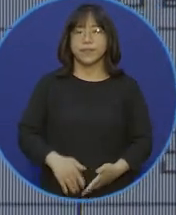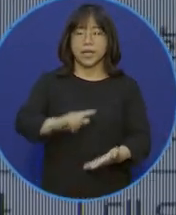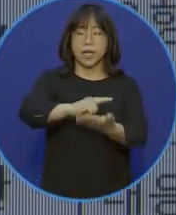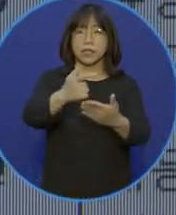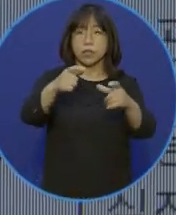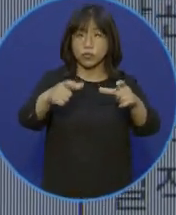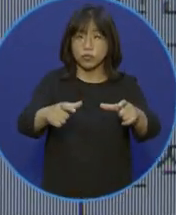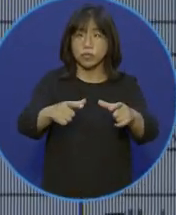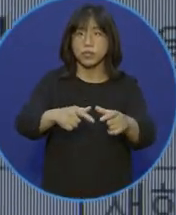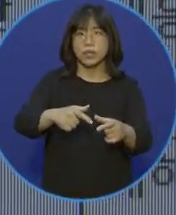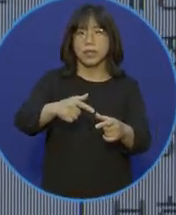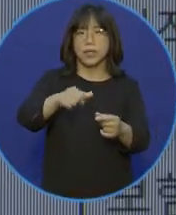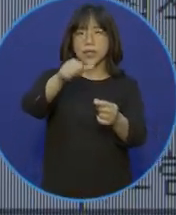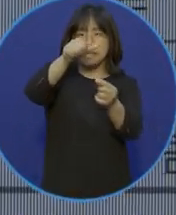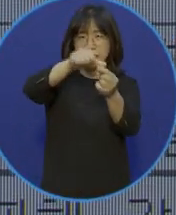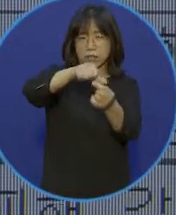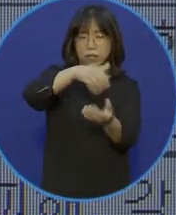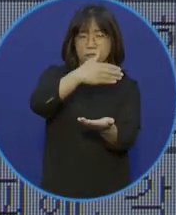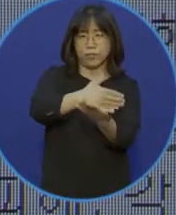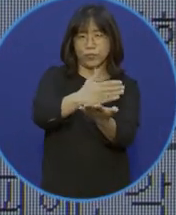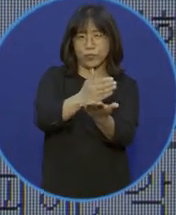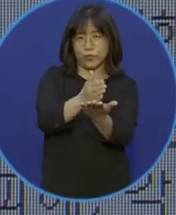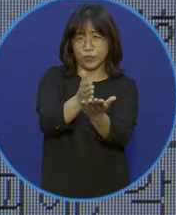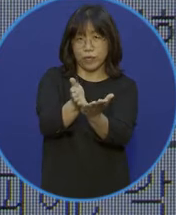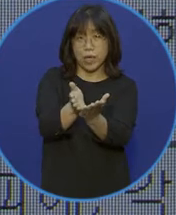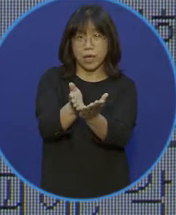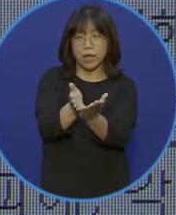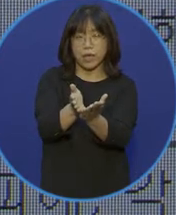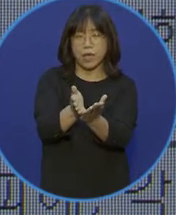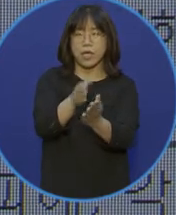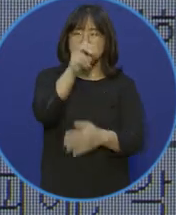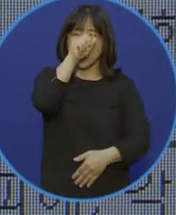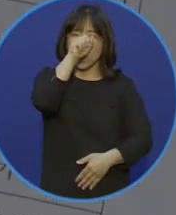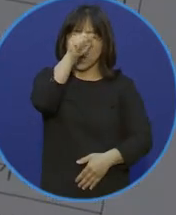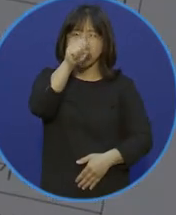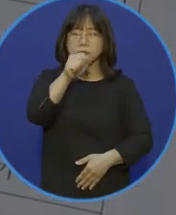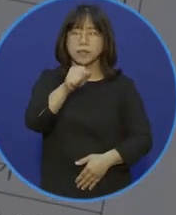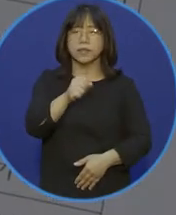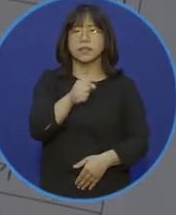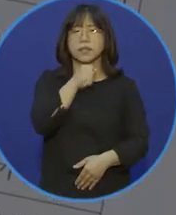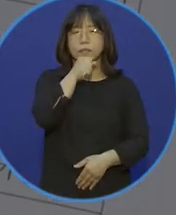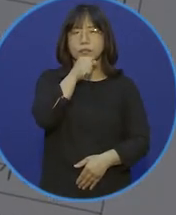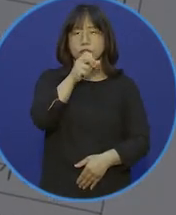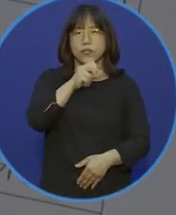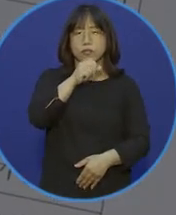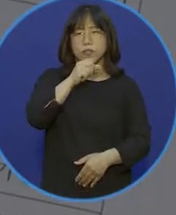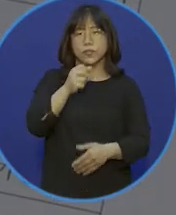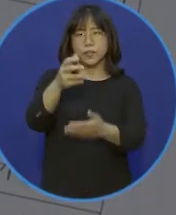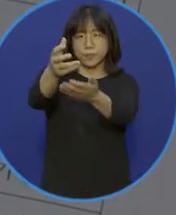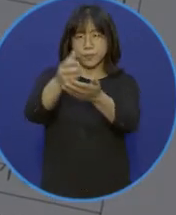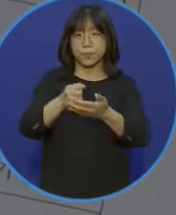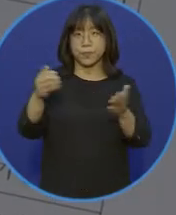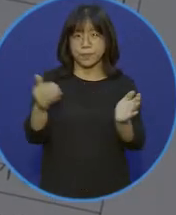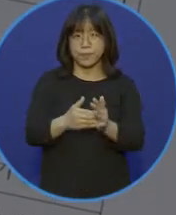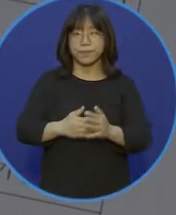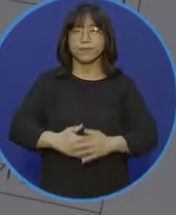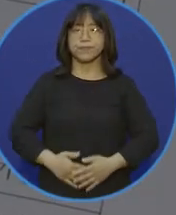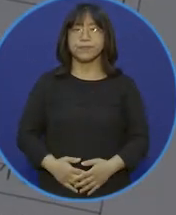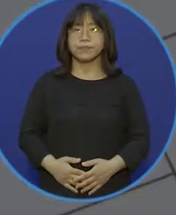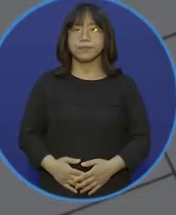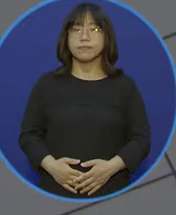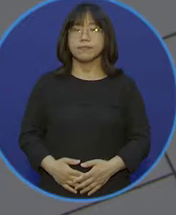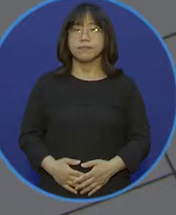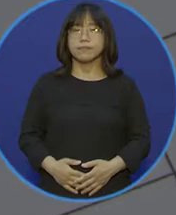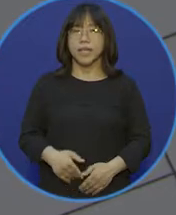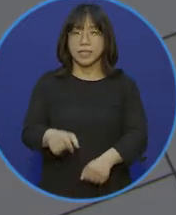평가했습니다. 강서구는 공통, 예방, 대비, 대응, 복구, 5개 분야 기관 역량 평가에서